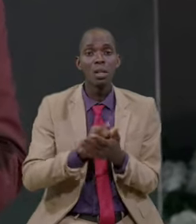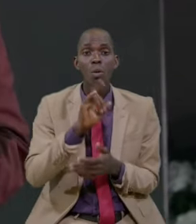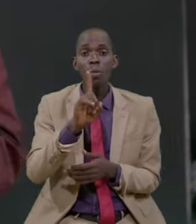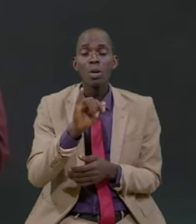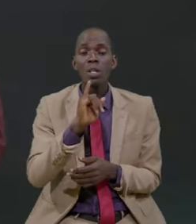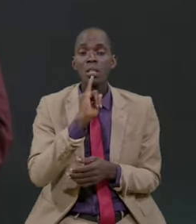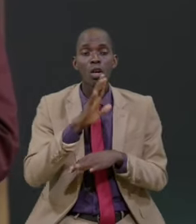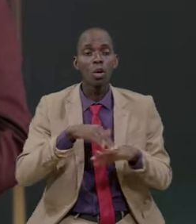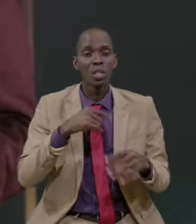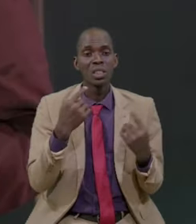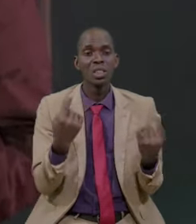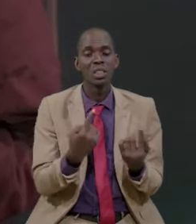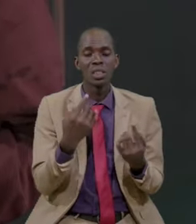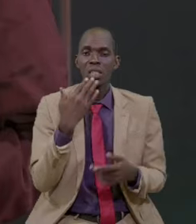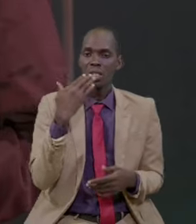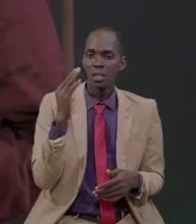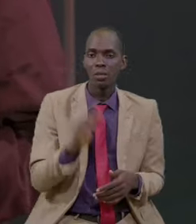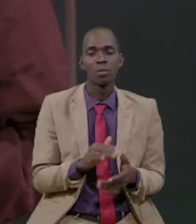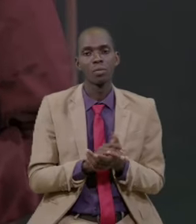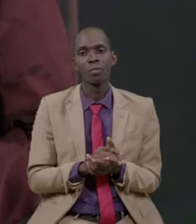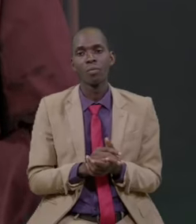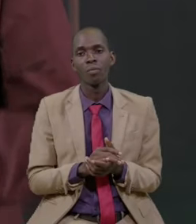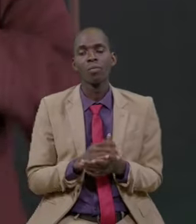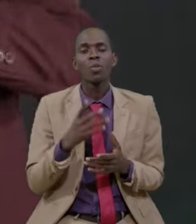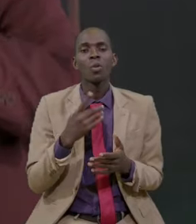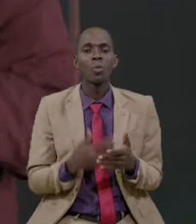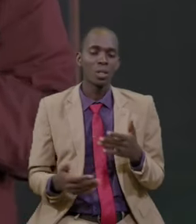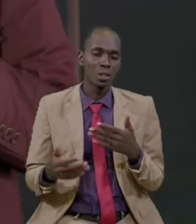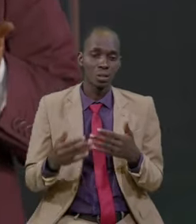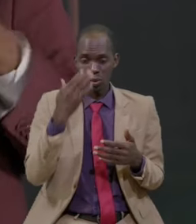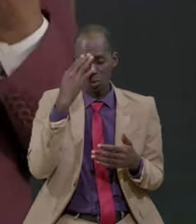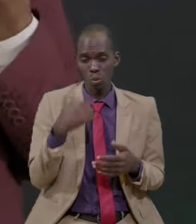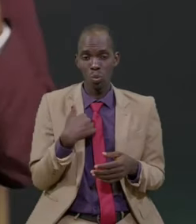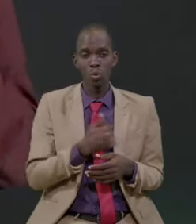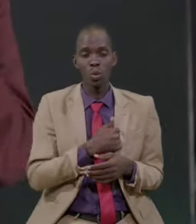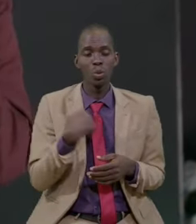mauvais. Quelle que soit la communion que le pasteur, vous savez, nous qui sommes pasteurs,